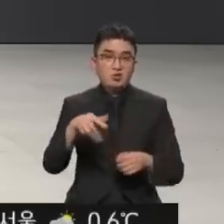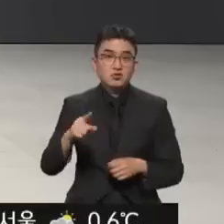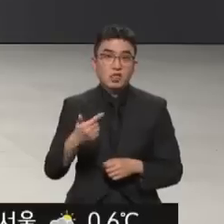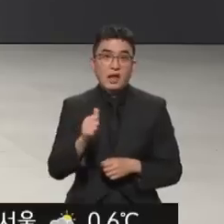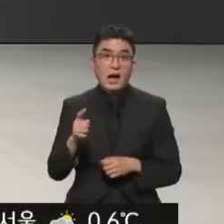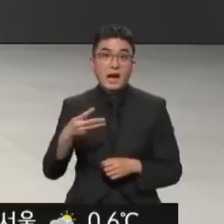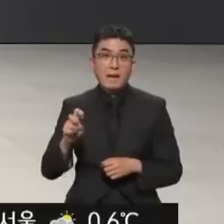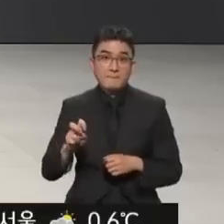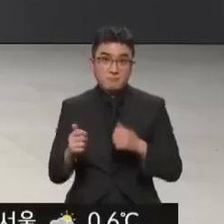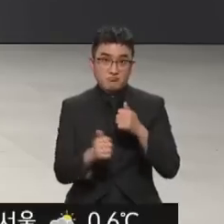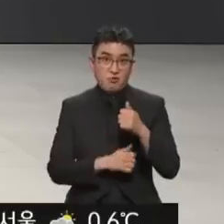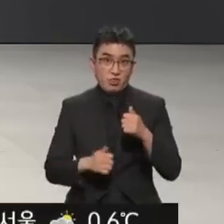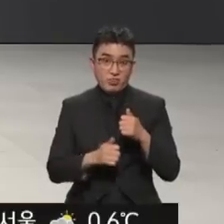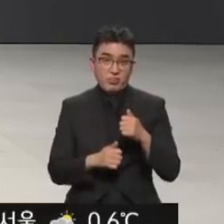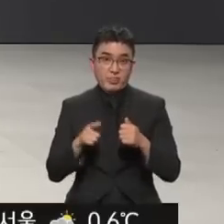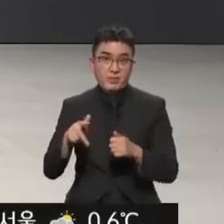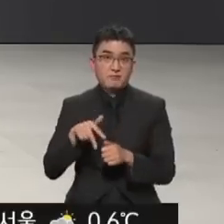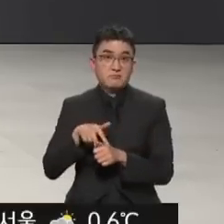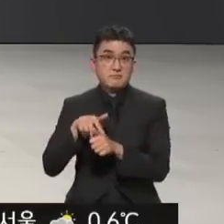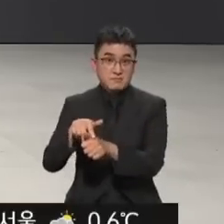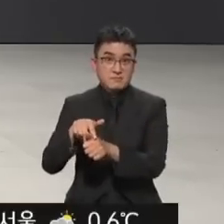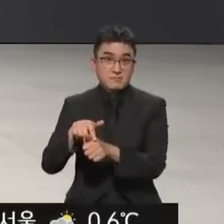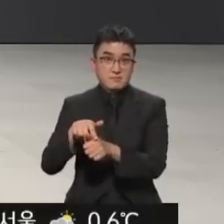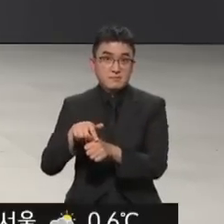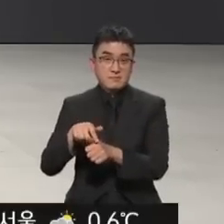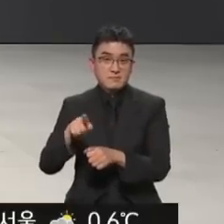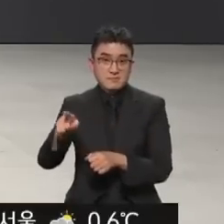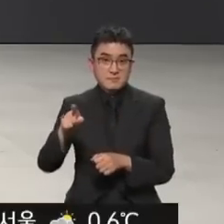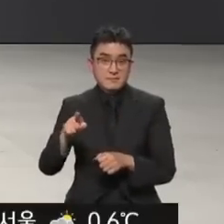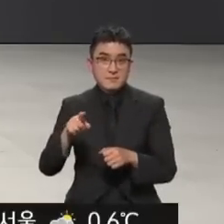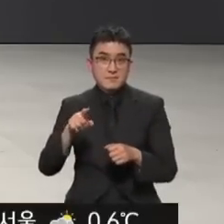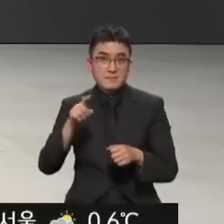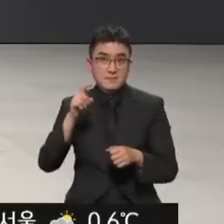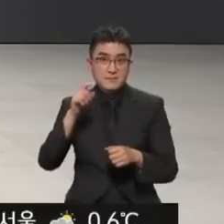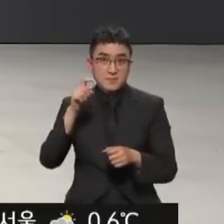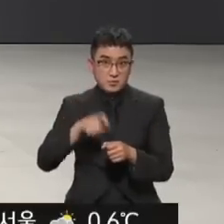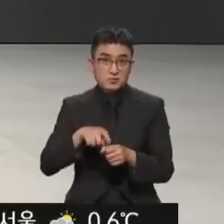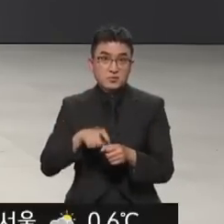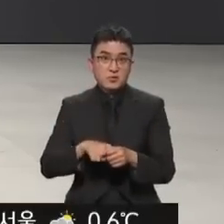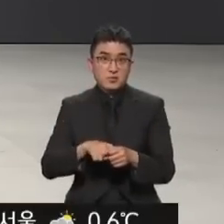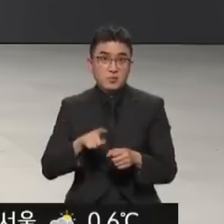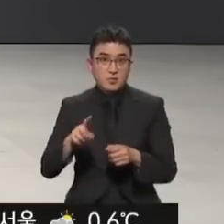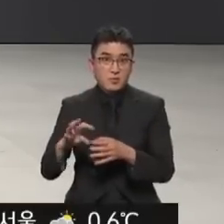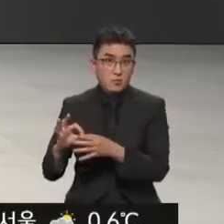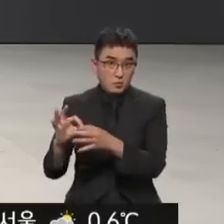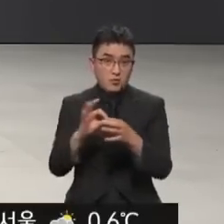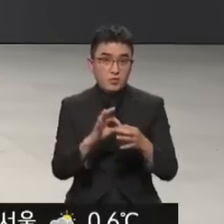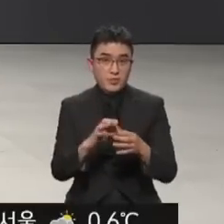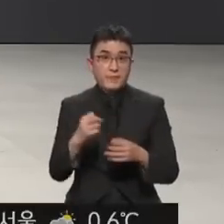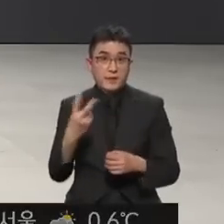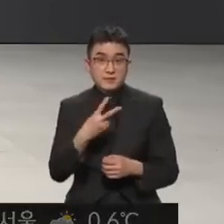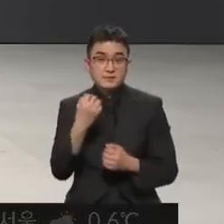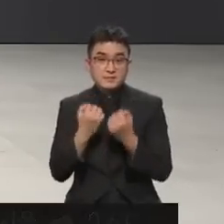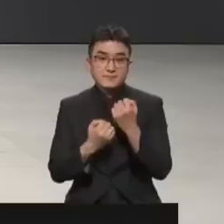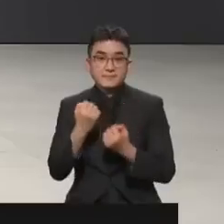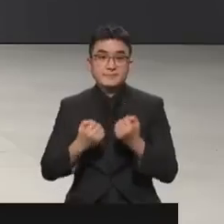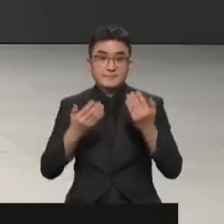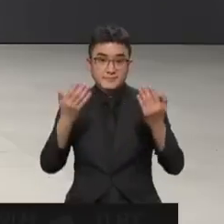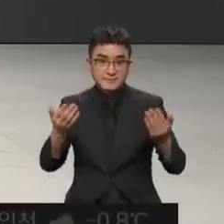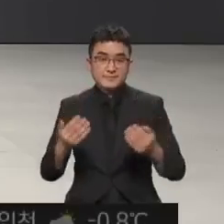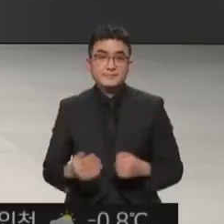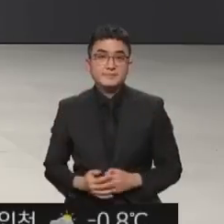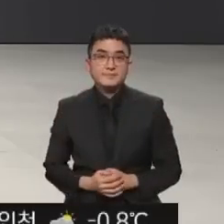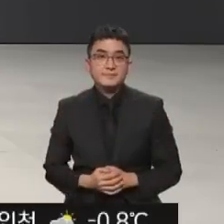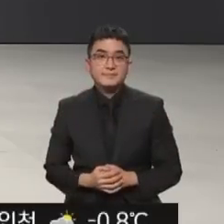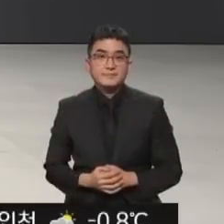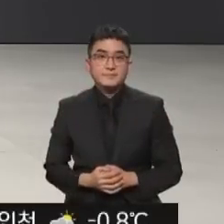밝힌 상황인데 이 친윤 대 반윤 구도에 또 다른 영향을 미칠 것으로 보입니다. 관련 소식은 잠시 후 줌인에서 전해드리도록